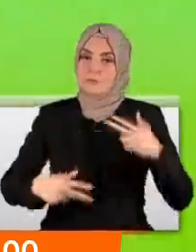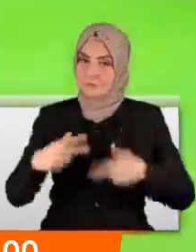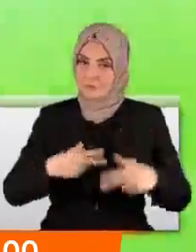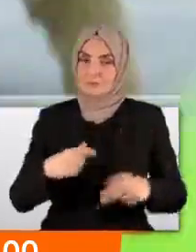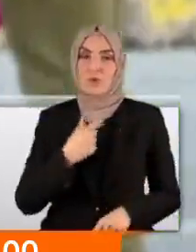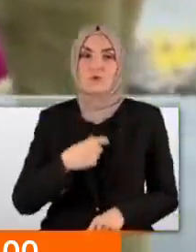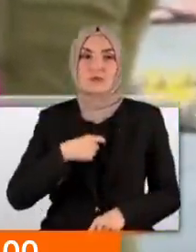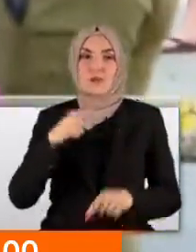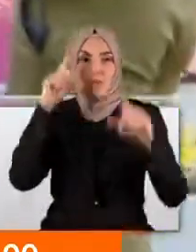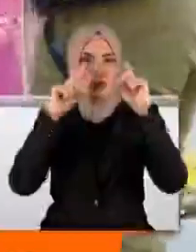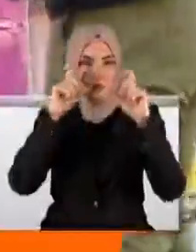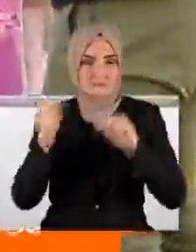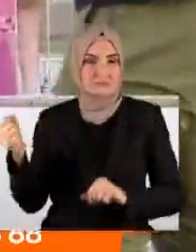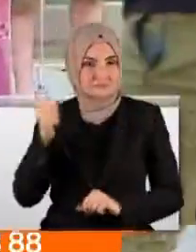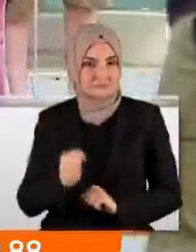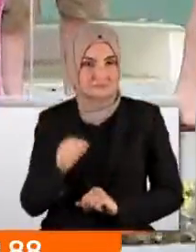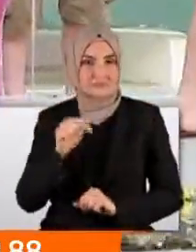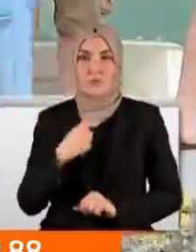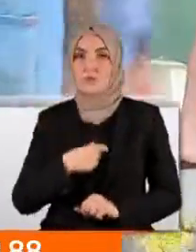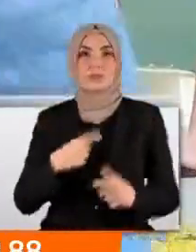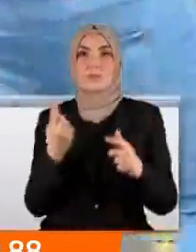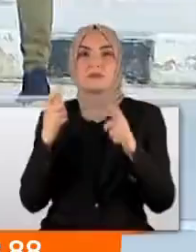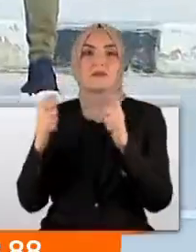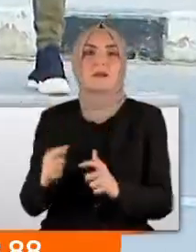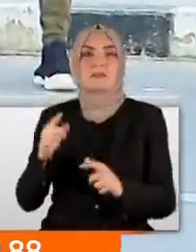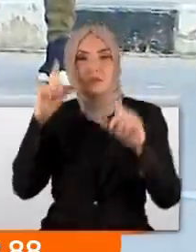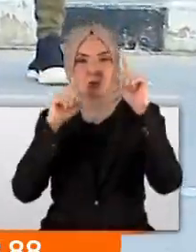eşliğinde özel bir mekanda fotoğraf çektiriyorlar.